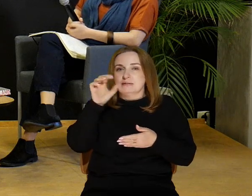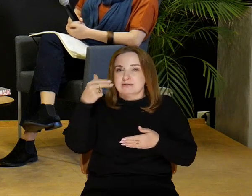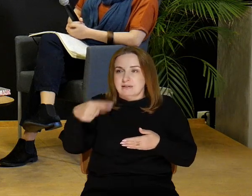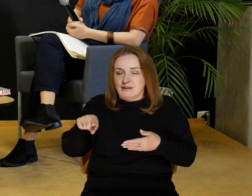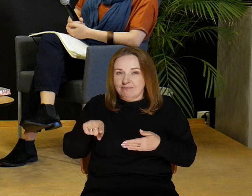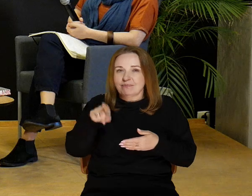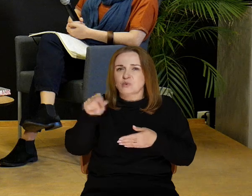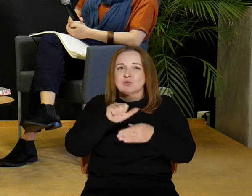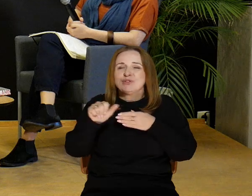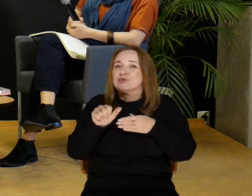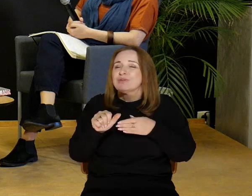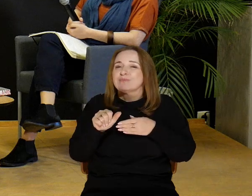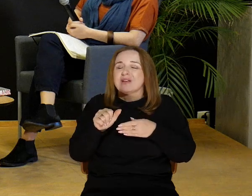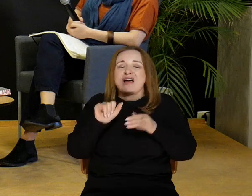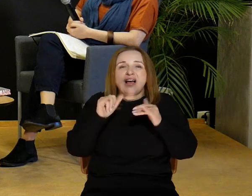trzeba doświadczyć